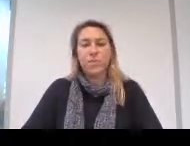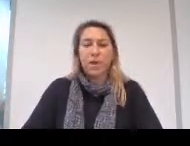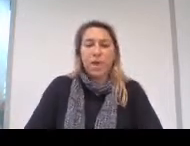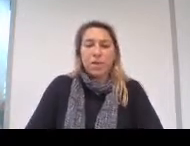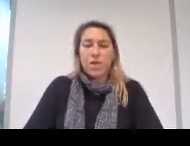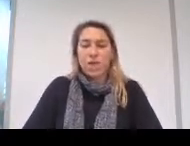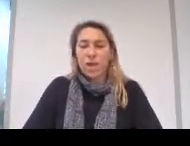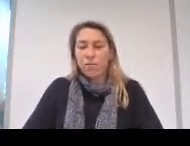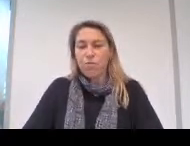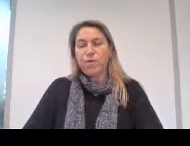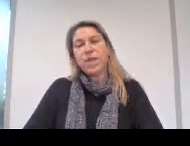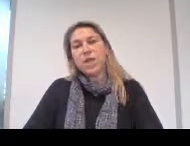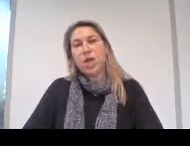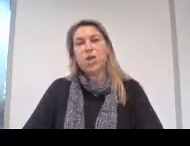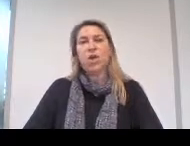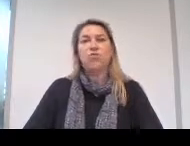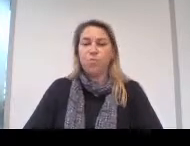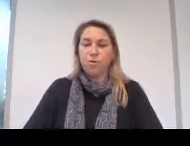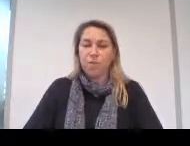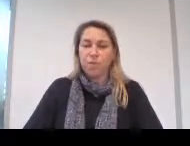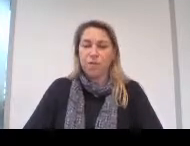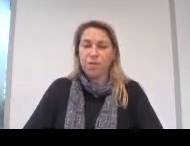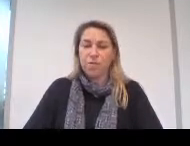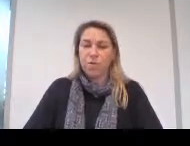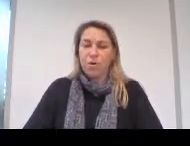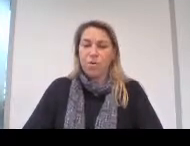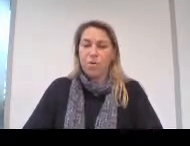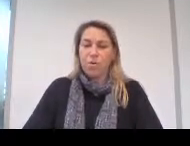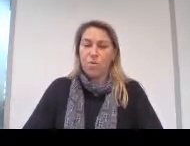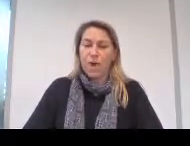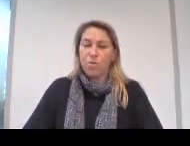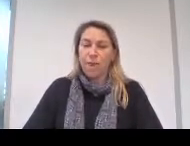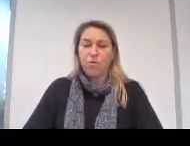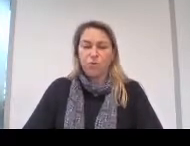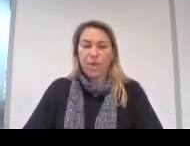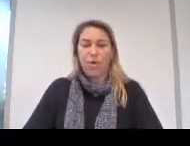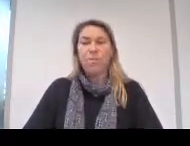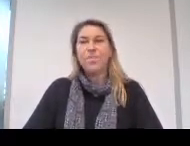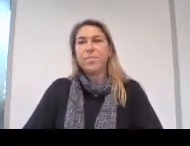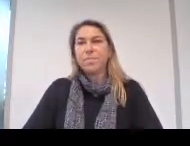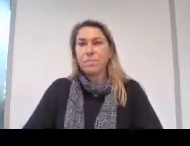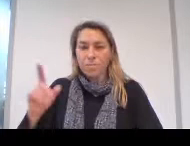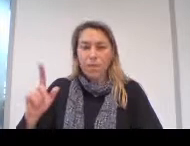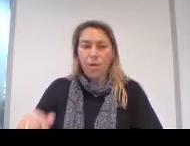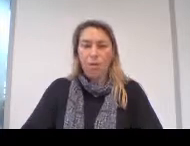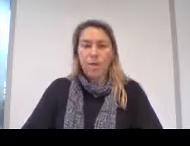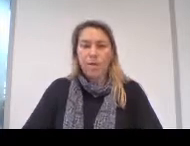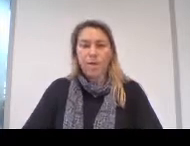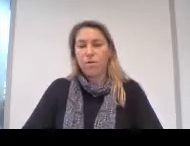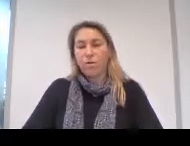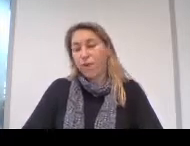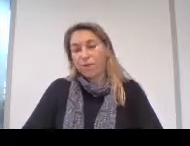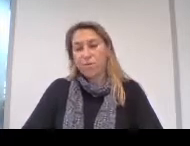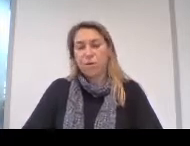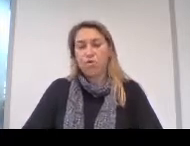présentation. Sachez également que vous pouvez télécharger le support de présentation à droite de votre écran, en haut.